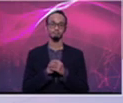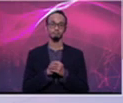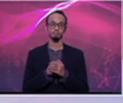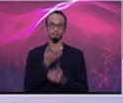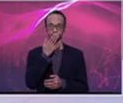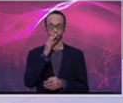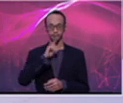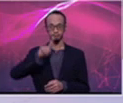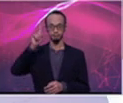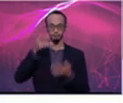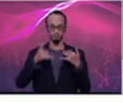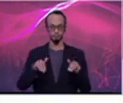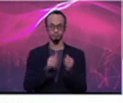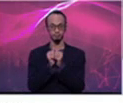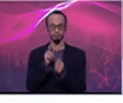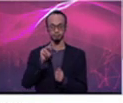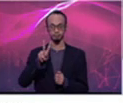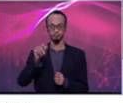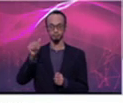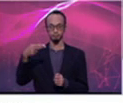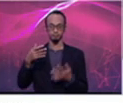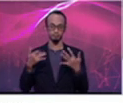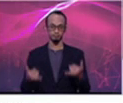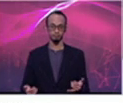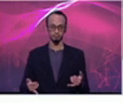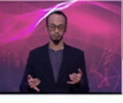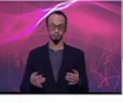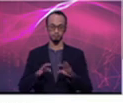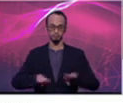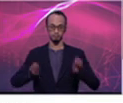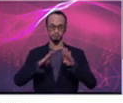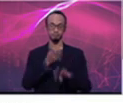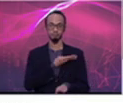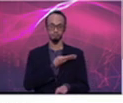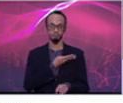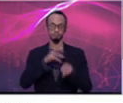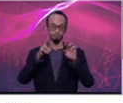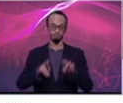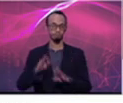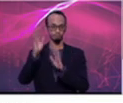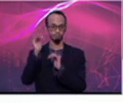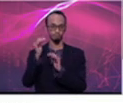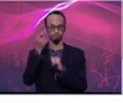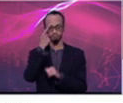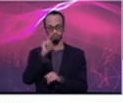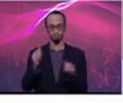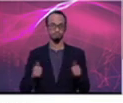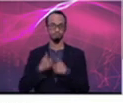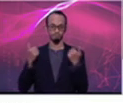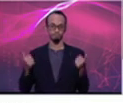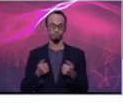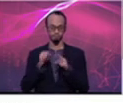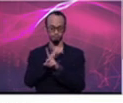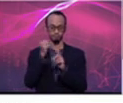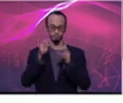kesampaianamillah bers berang Gaza harapan rakyat Gaza untuk menyambut Syawal dalam suasana